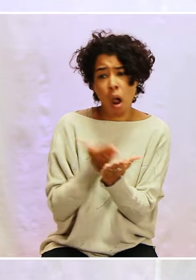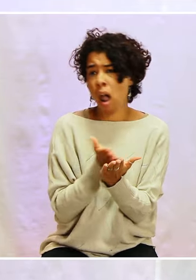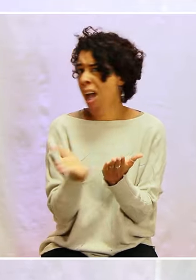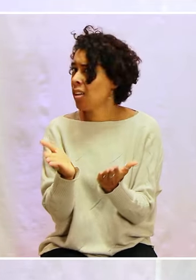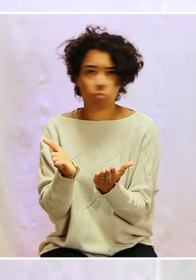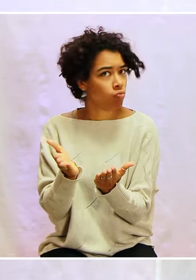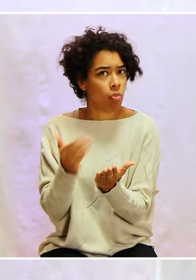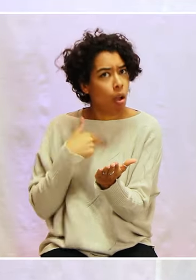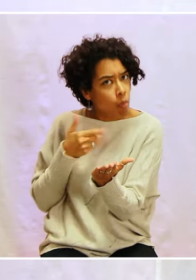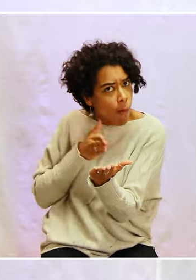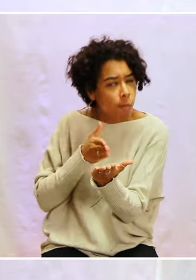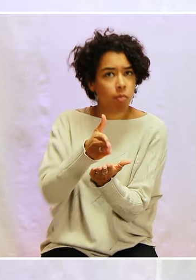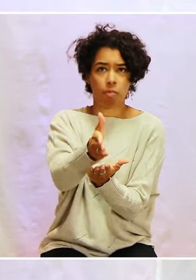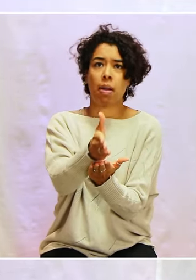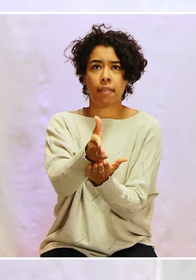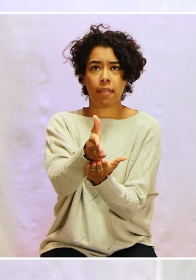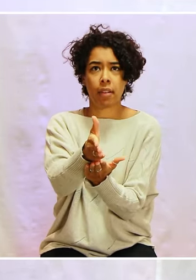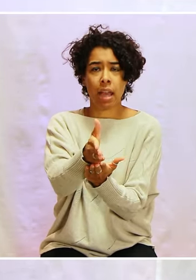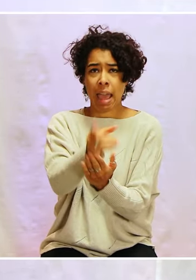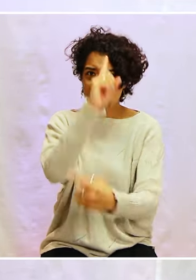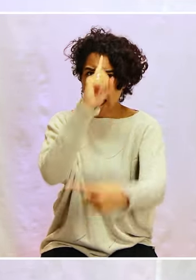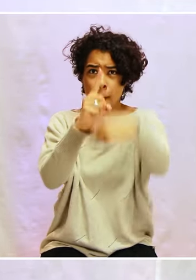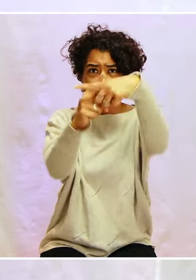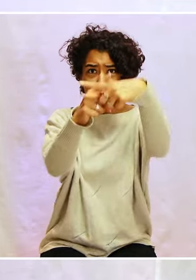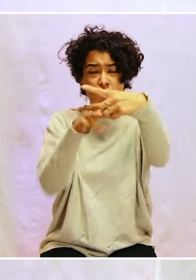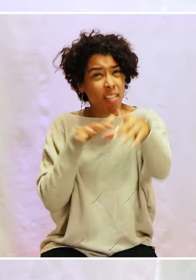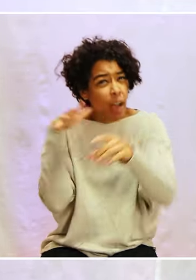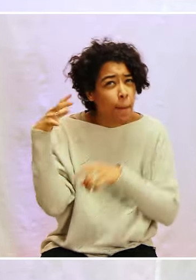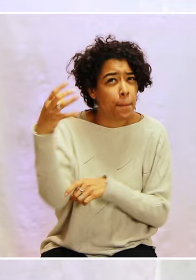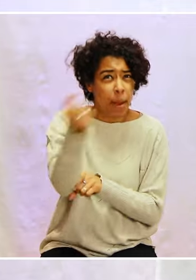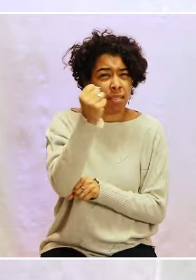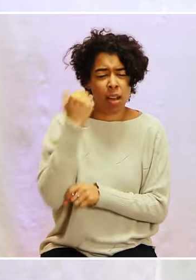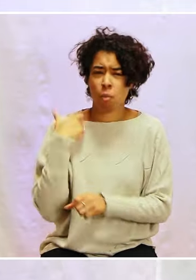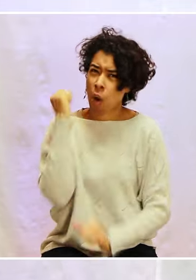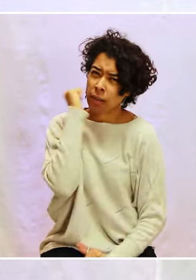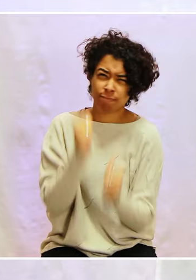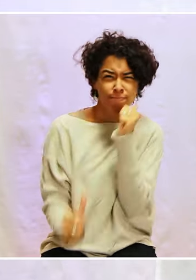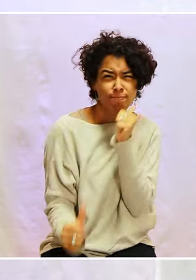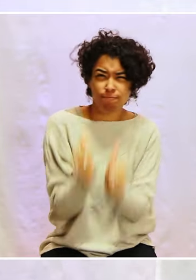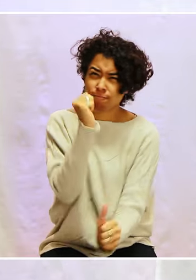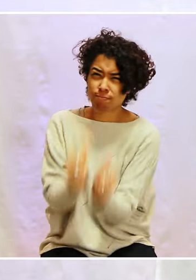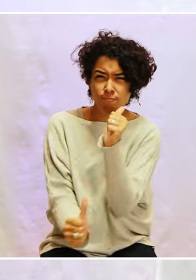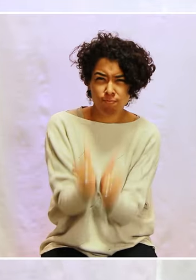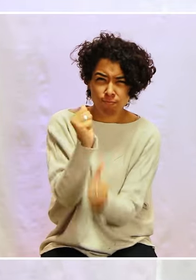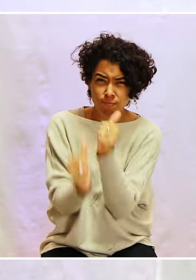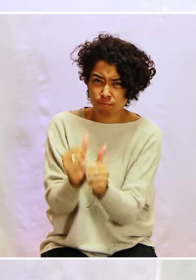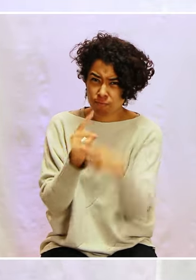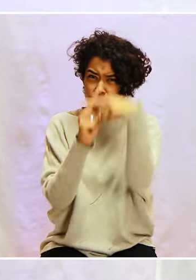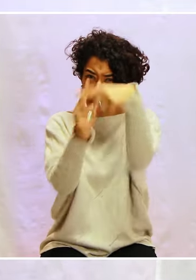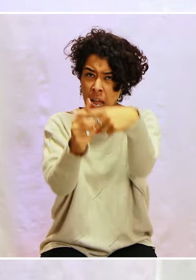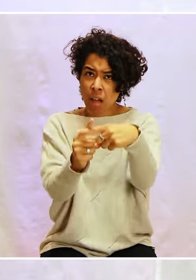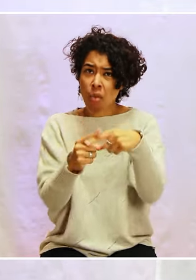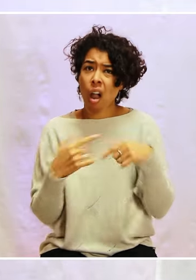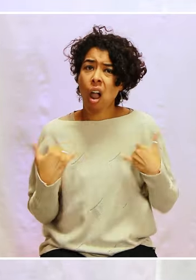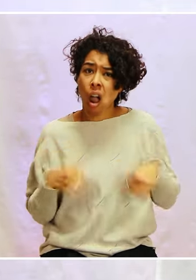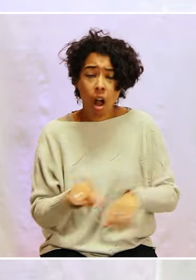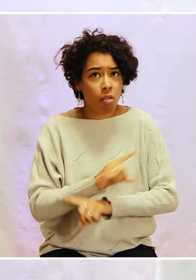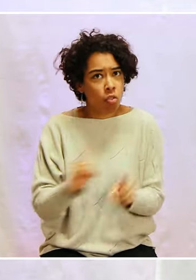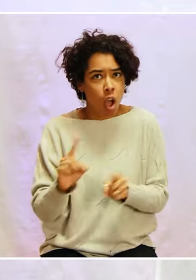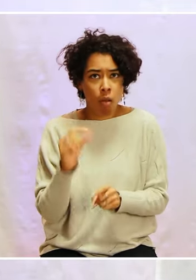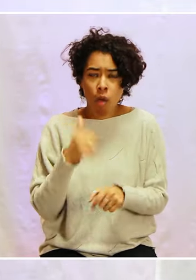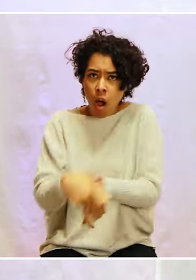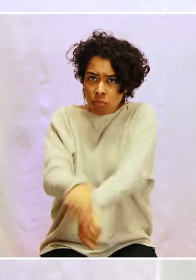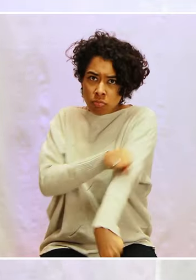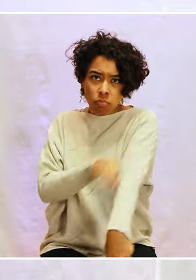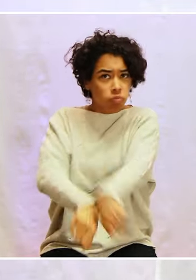m'en décaler et je vais atteindre le but comme dit Paul je cours vers mon but je ne me relâche pas j'irai jusqu'au bout par